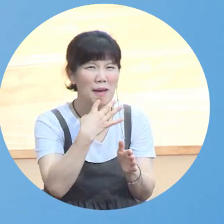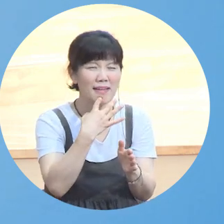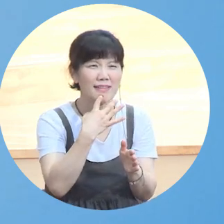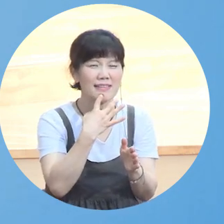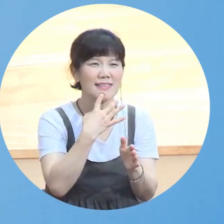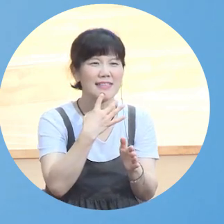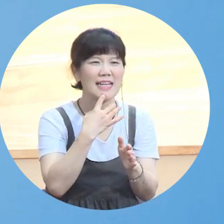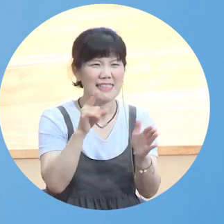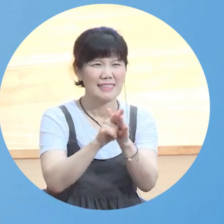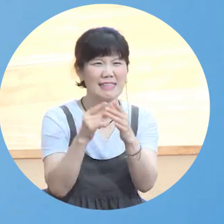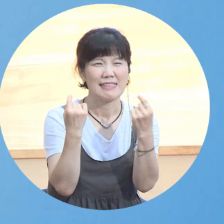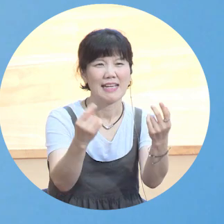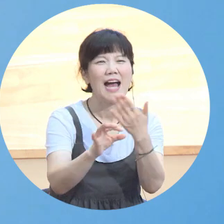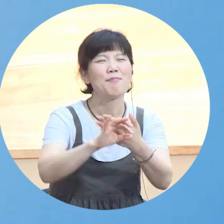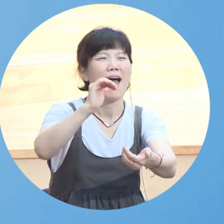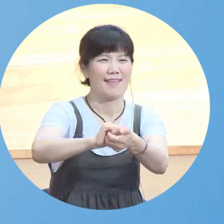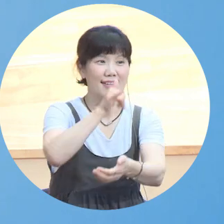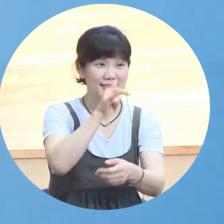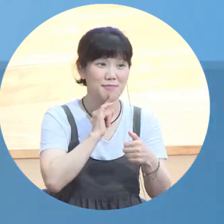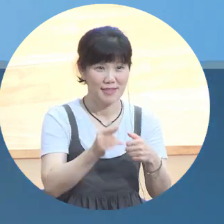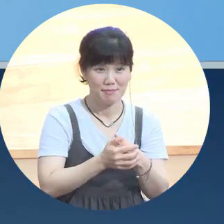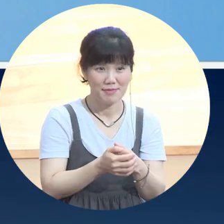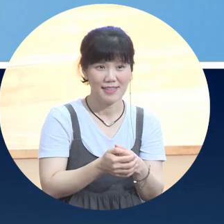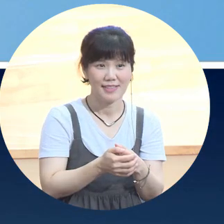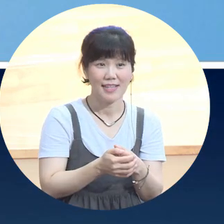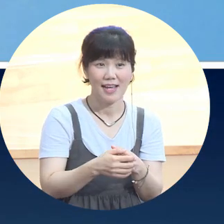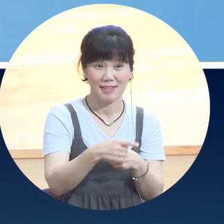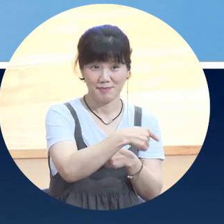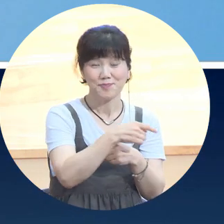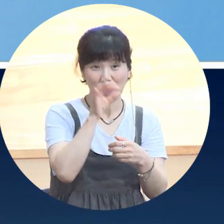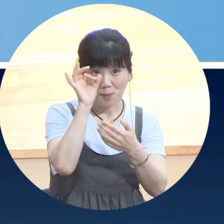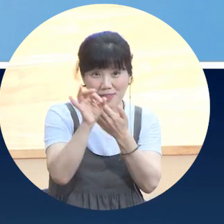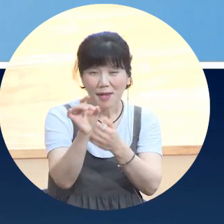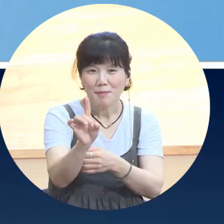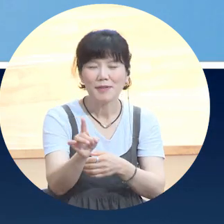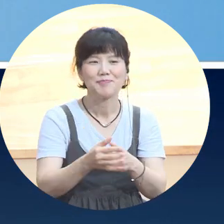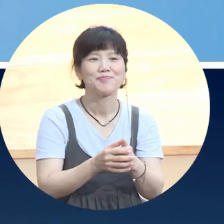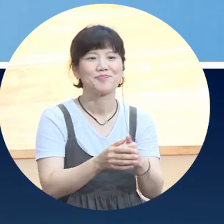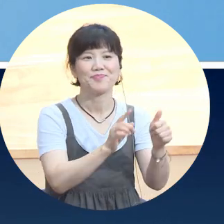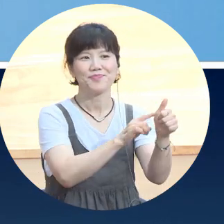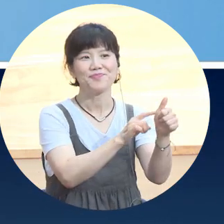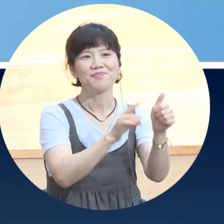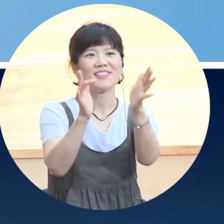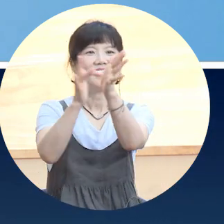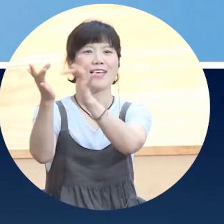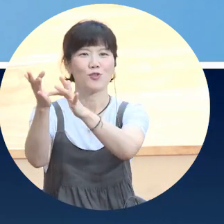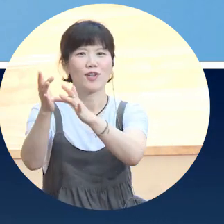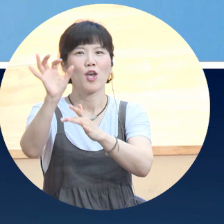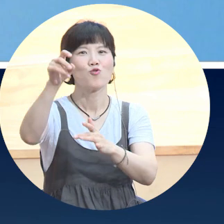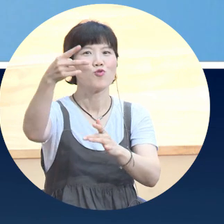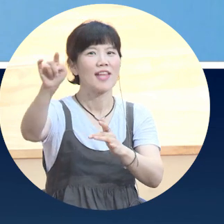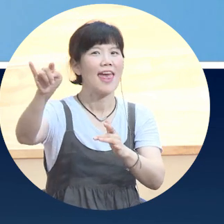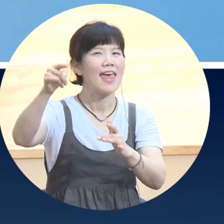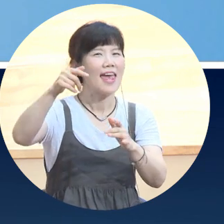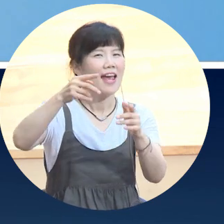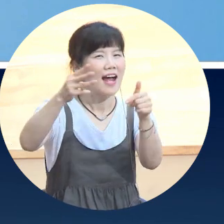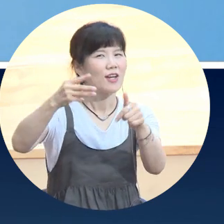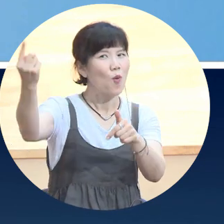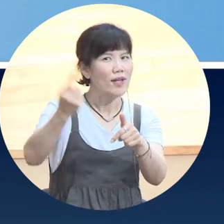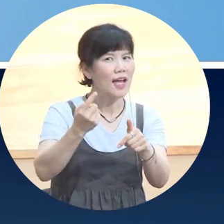예수님께서 뭐만 얘기 아냐 보십시오 이렇게 말합니다 그가 예수께서 유대 로부터 갈릴리로 오셨다는 것을 듣고 가서